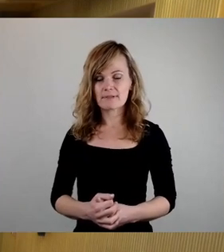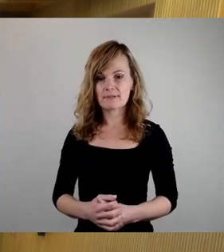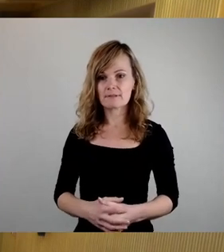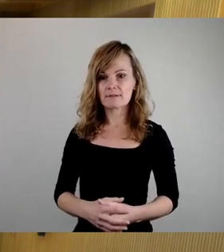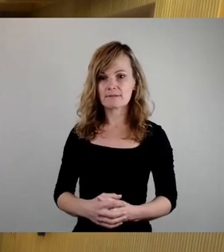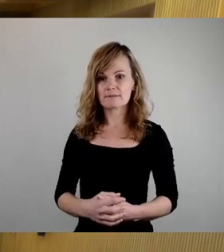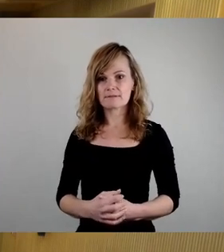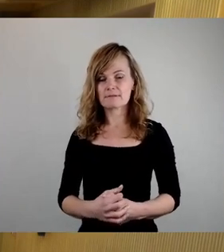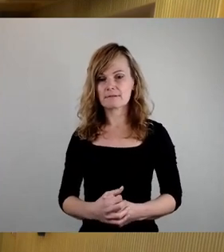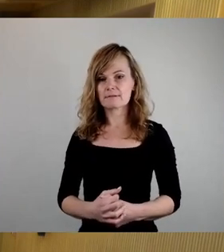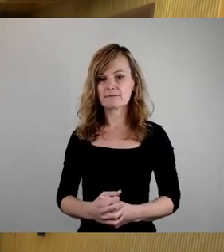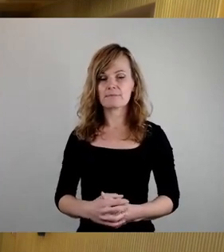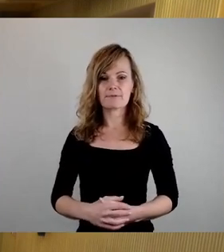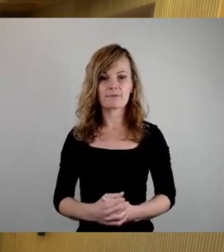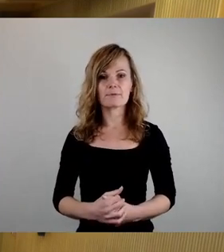Würde ich mal